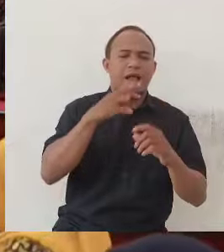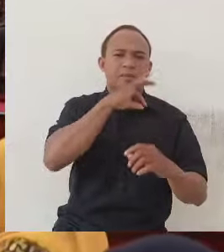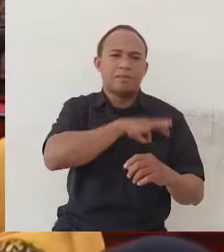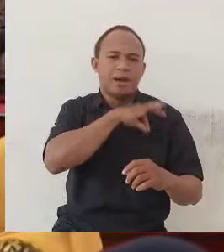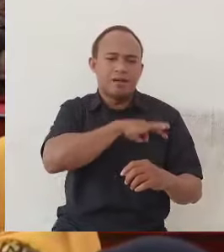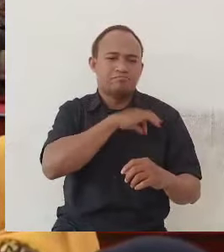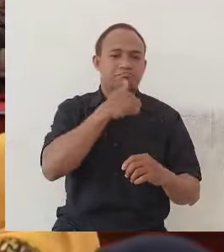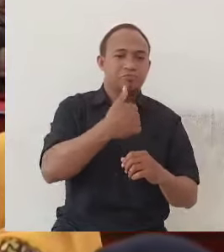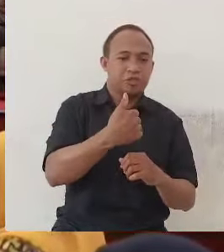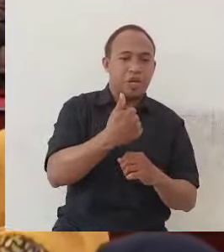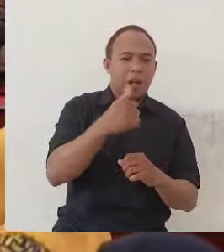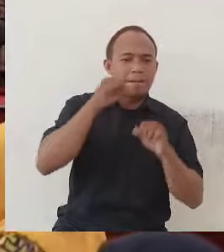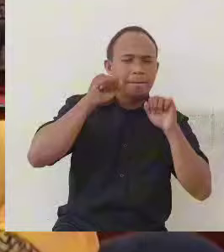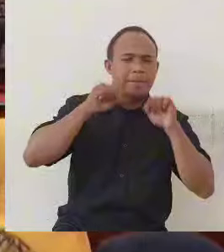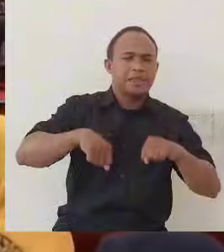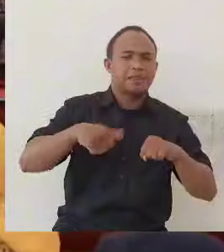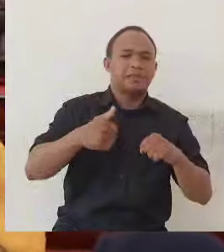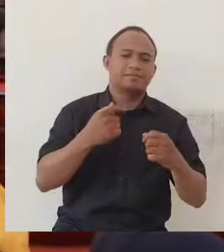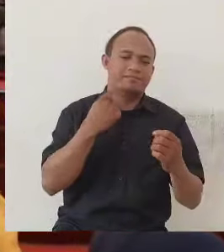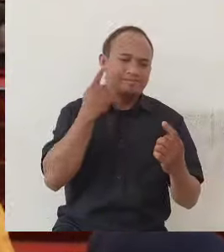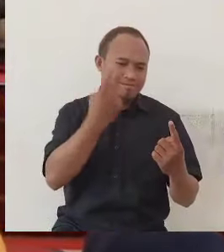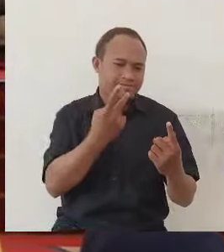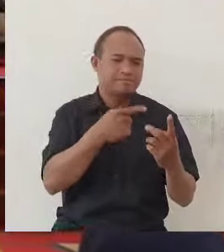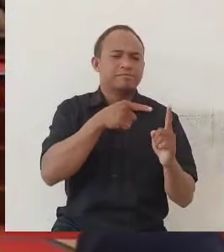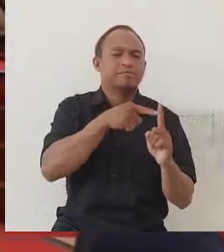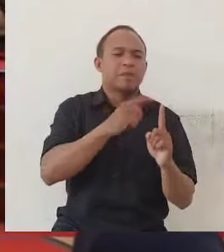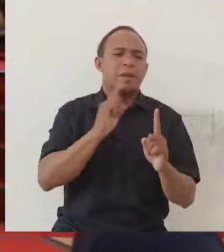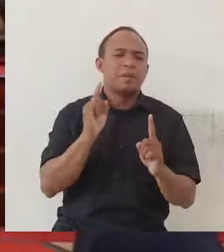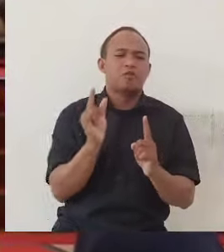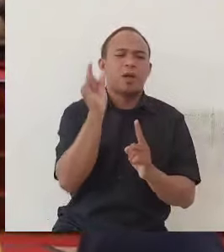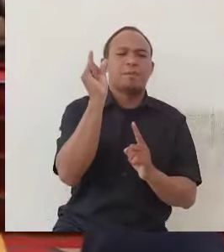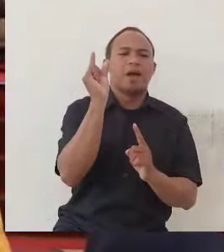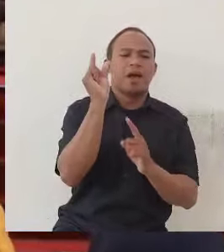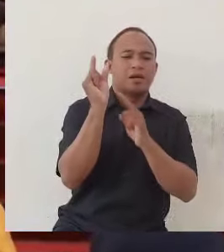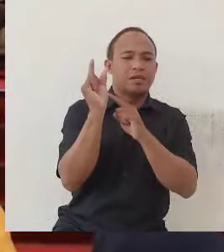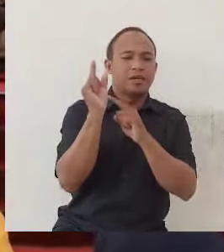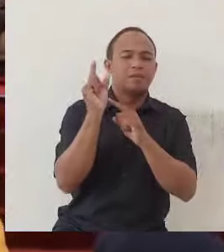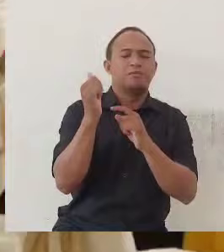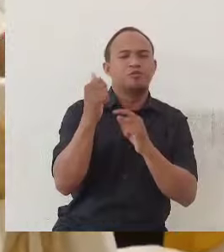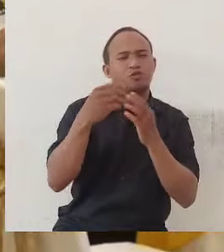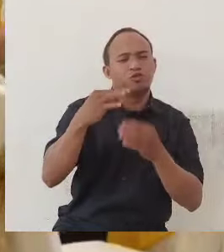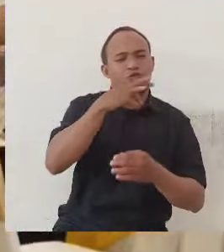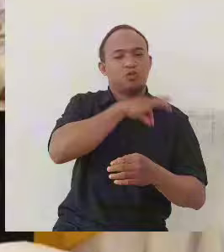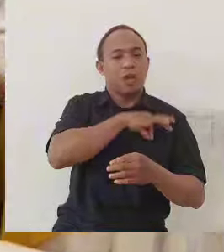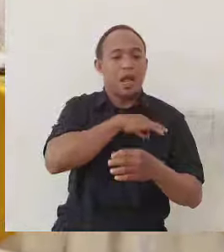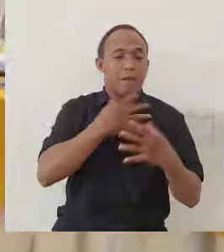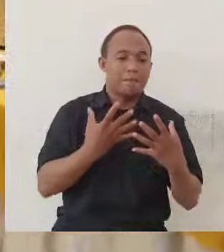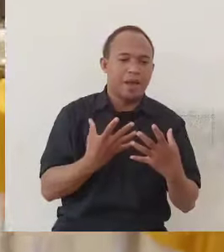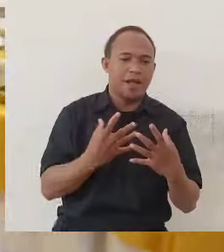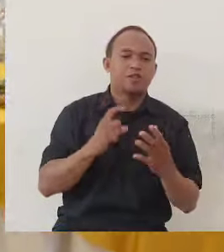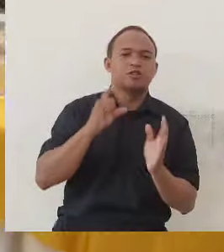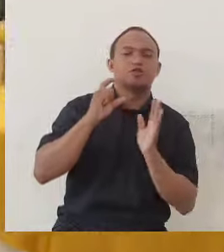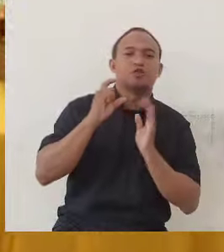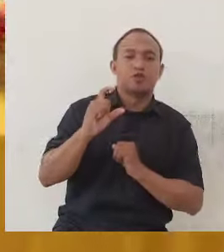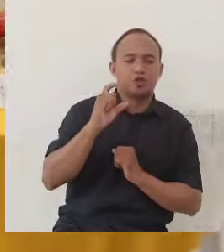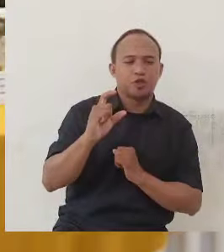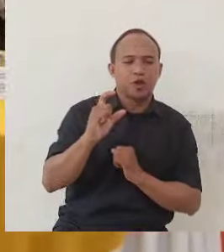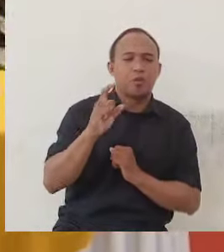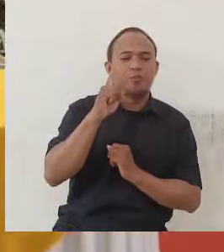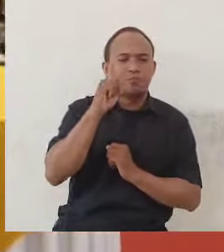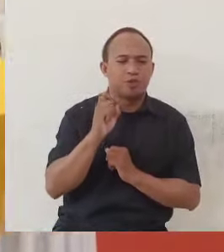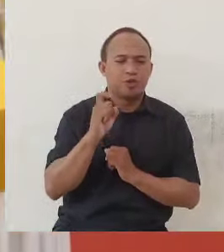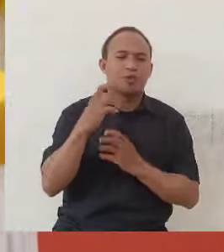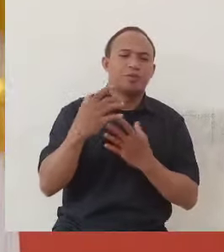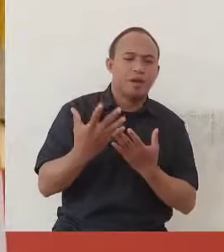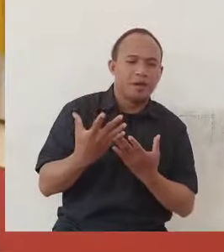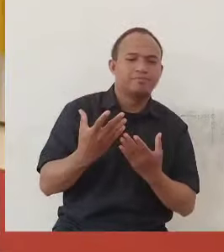memiliki berbagai manfaat, bendungan juga dapat menimbulkan resiko terutama jika terjadi keruntuhan. Rudi mencontohkan